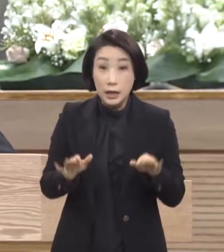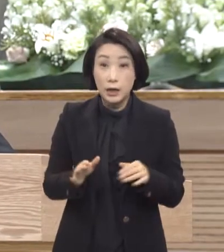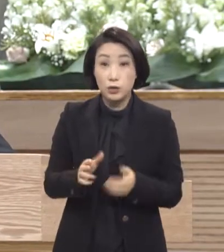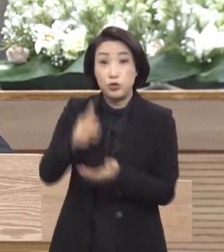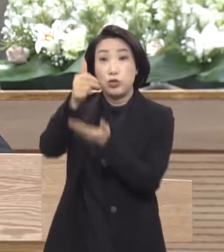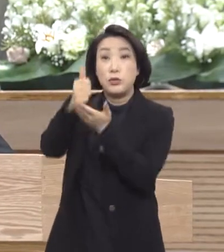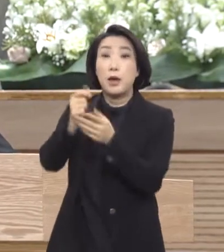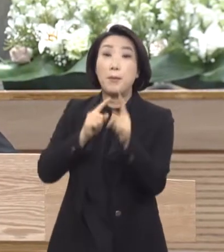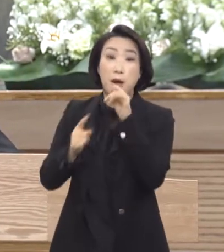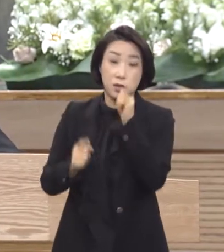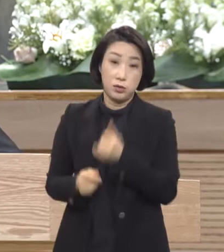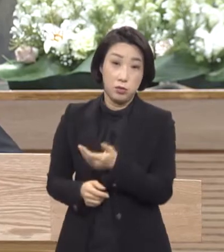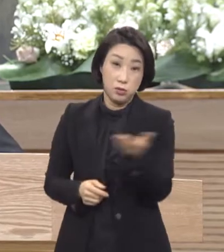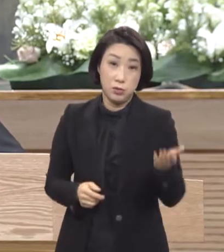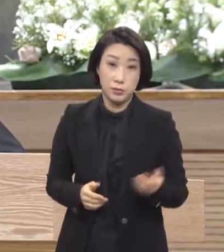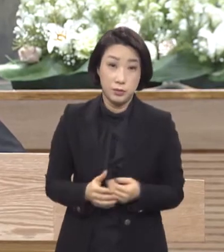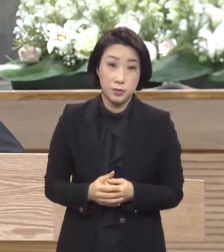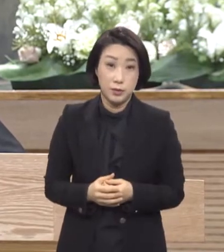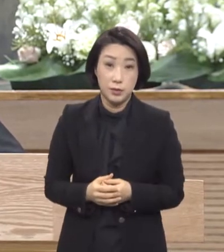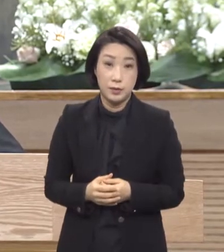주님이 그러시오 그들에게.